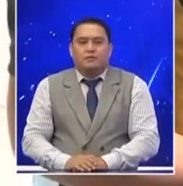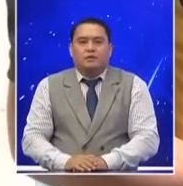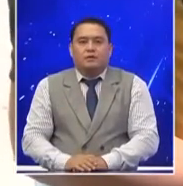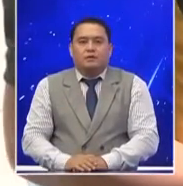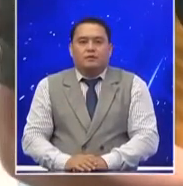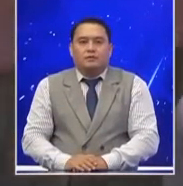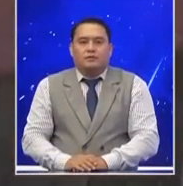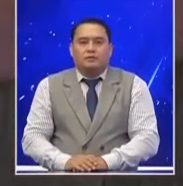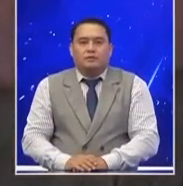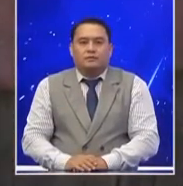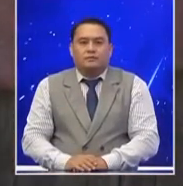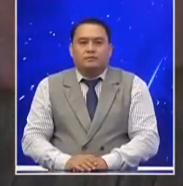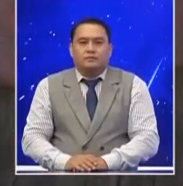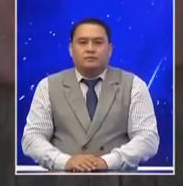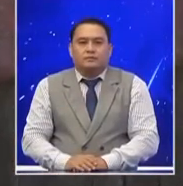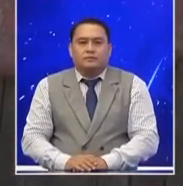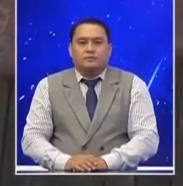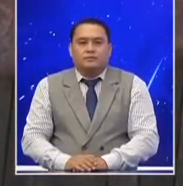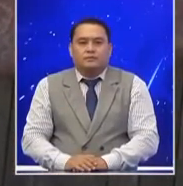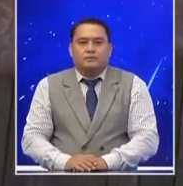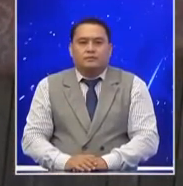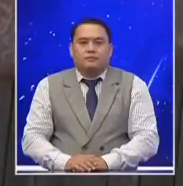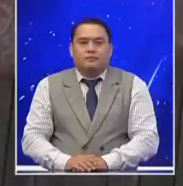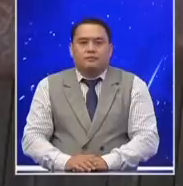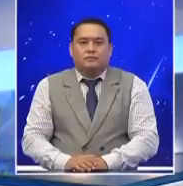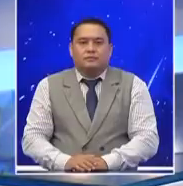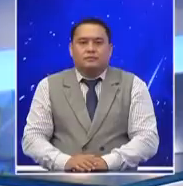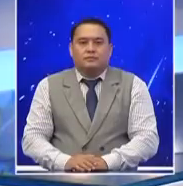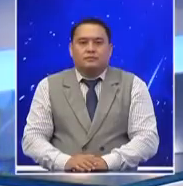Рустам Аралбаев, Аблай Хутхпай, телеканал ЖЦУ.